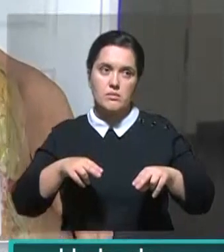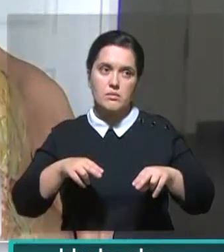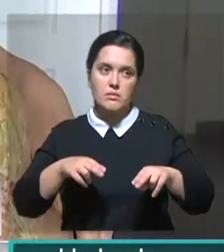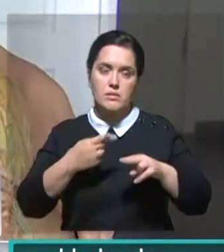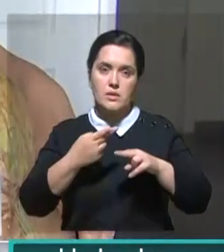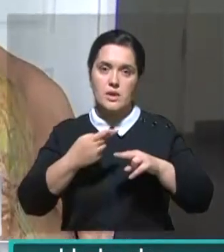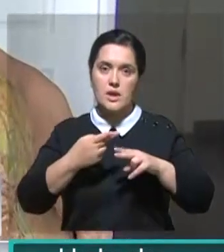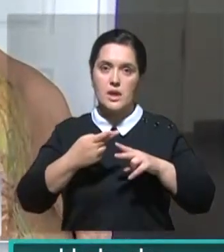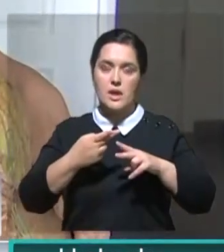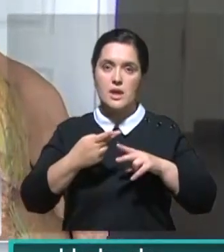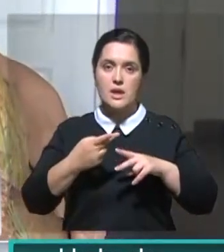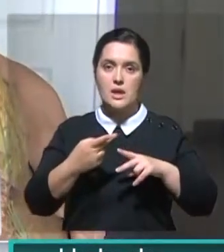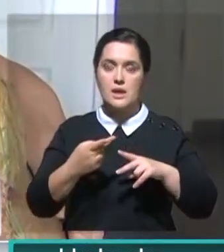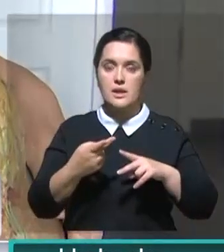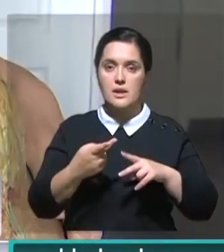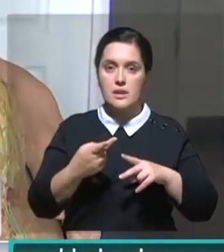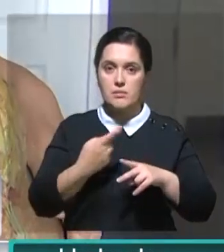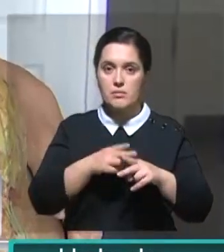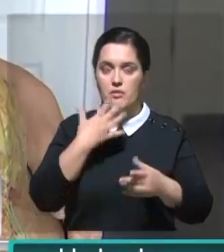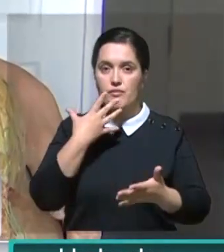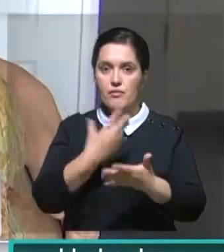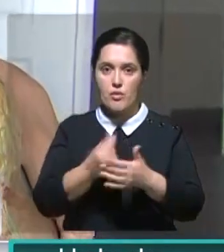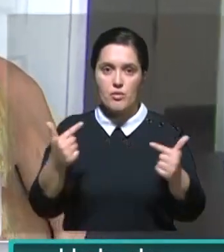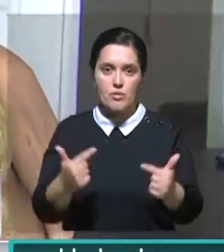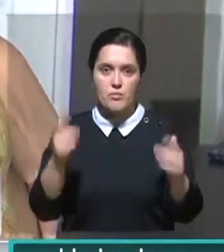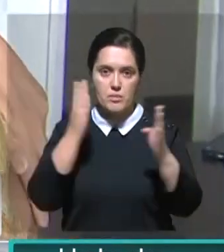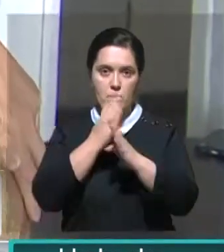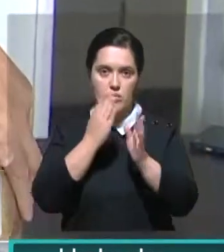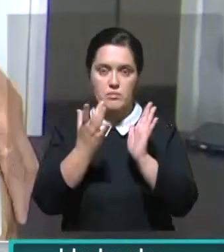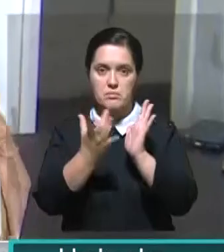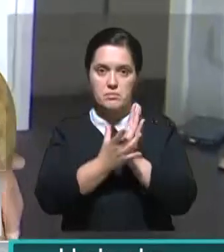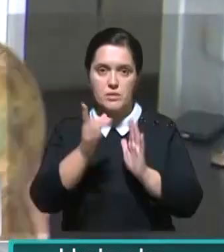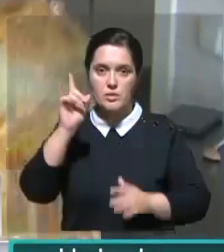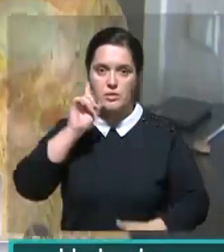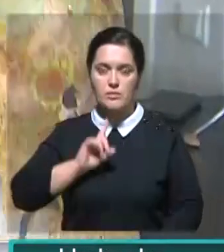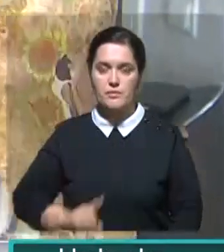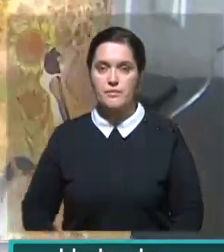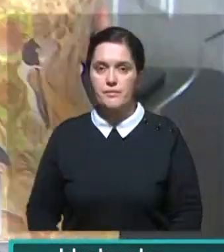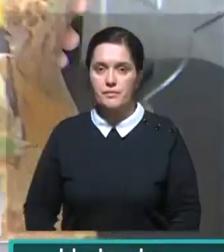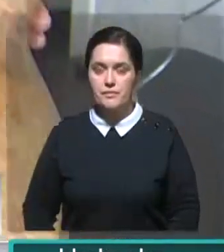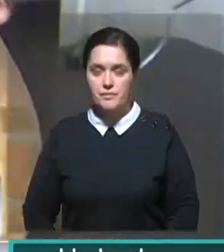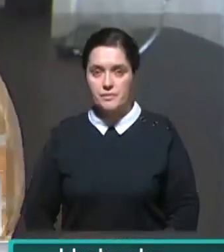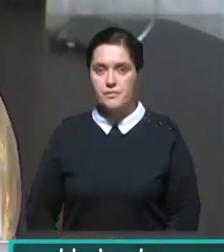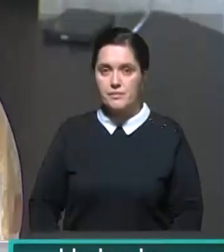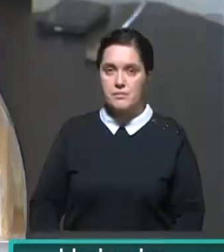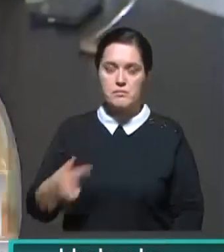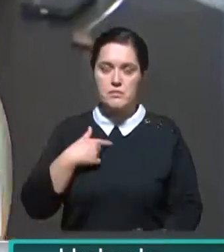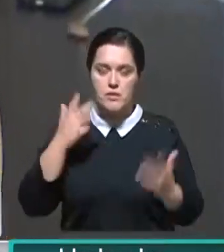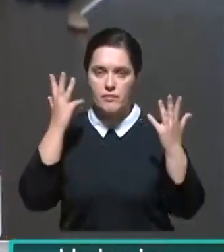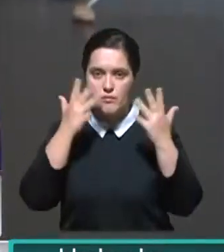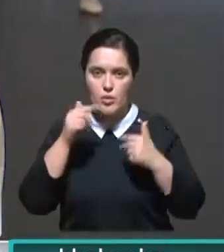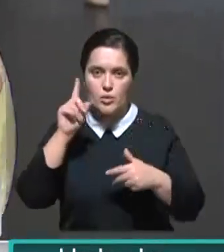вообще это собственное природное пятно, видите? Поэтому я влюбилась в